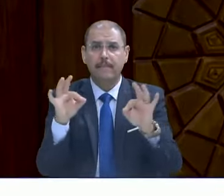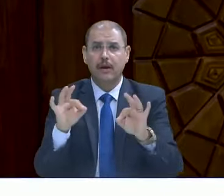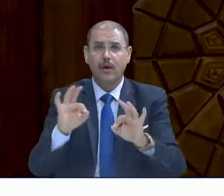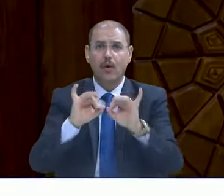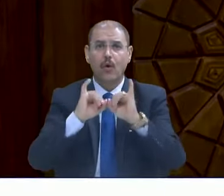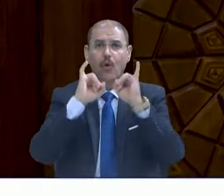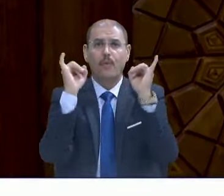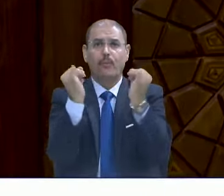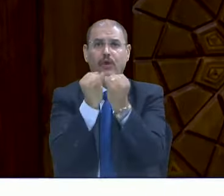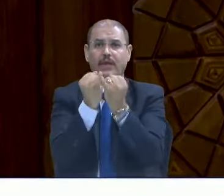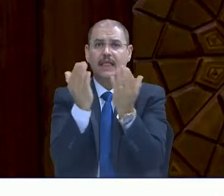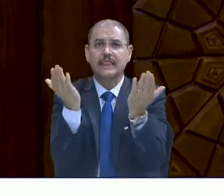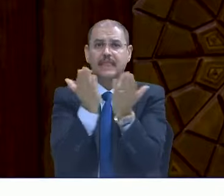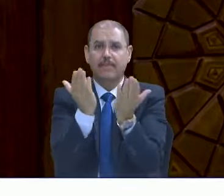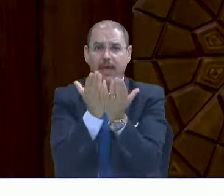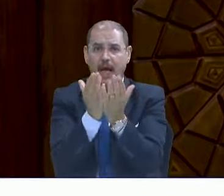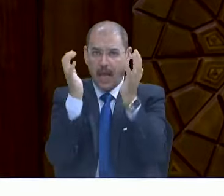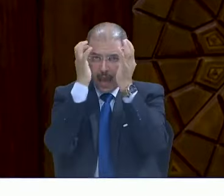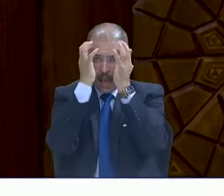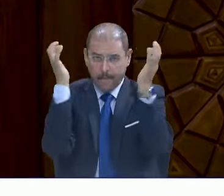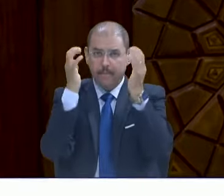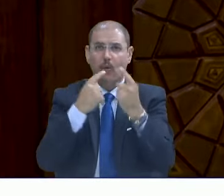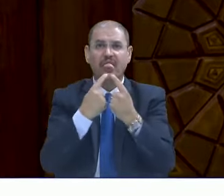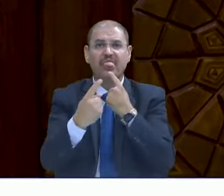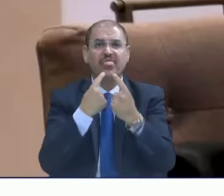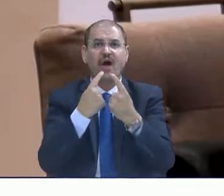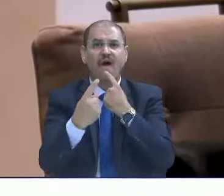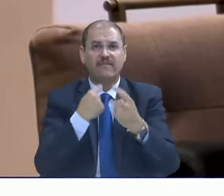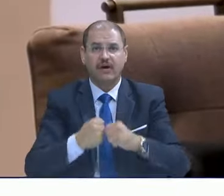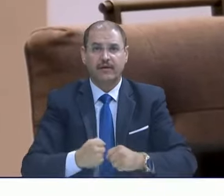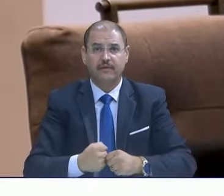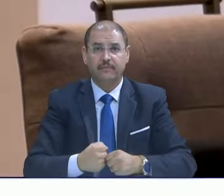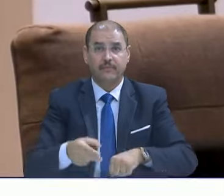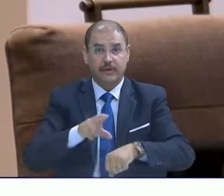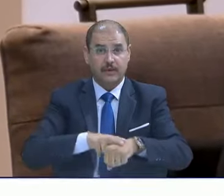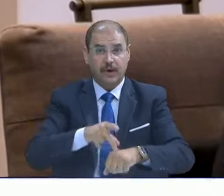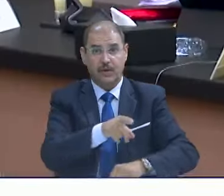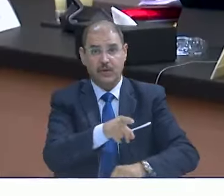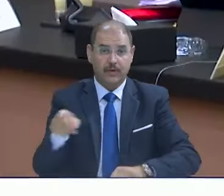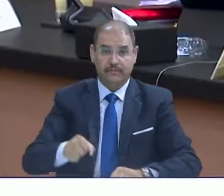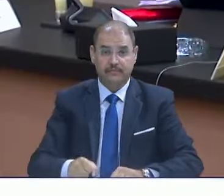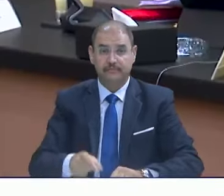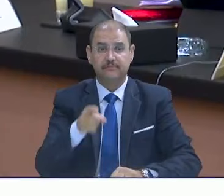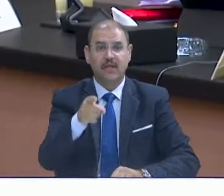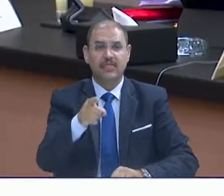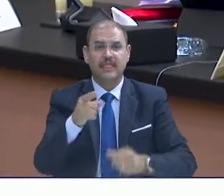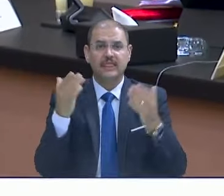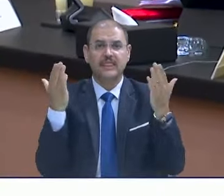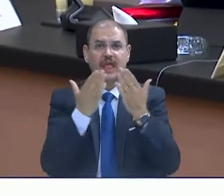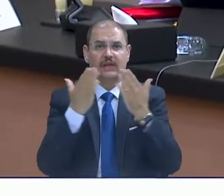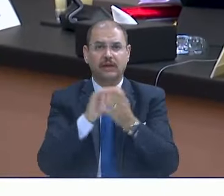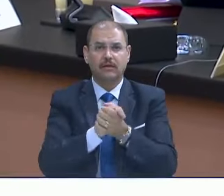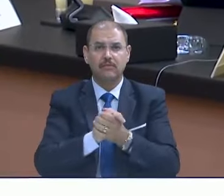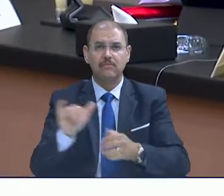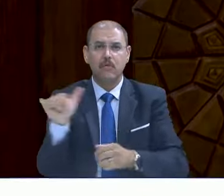المتحده للتربيه والعلم والثقافه اليونسكو للتراث العالمي وتحدث الفائز عن دراسات حول